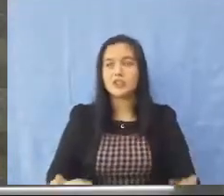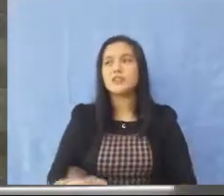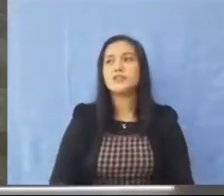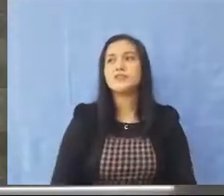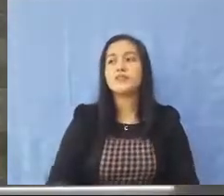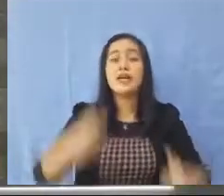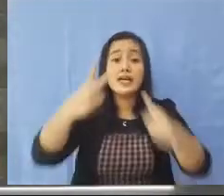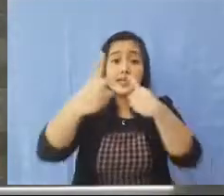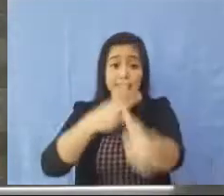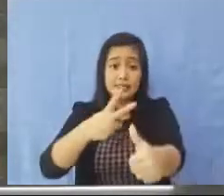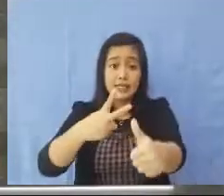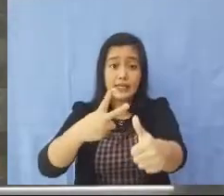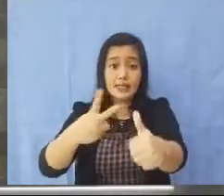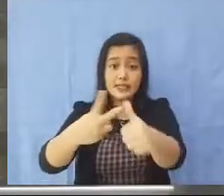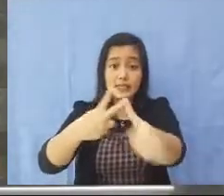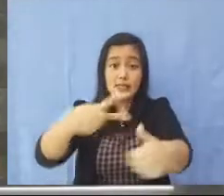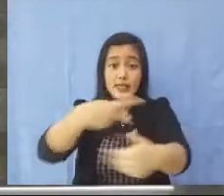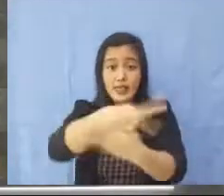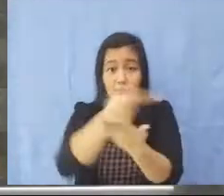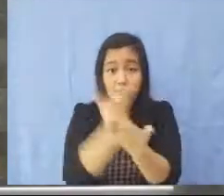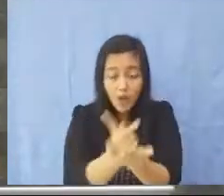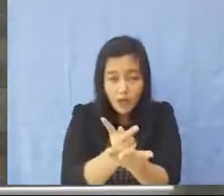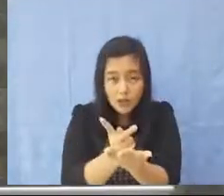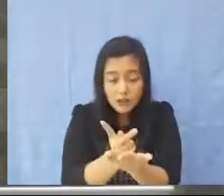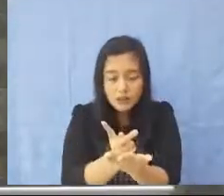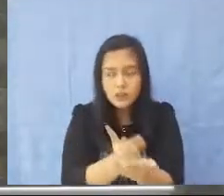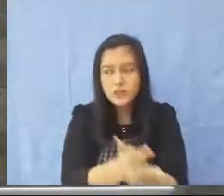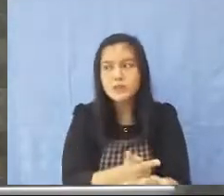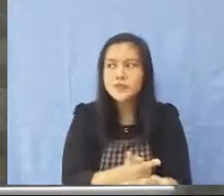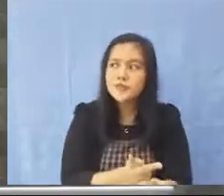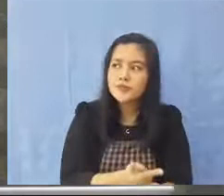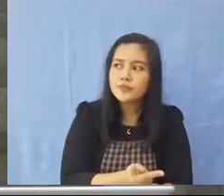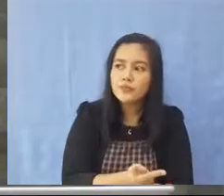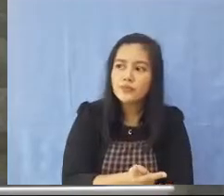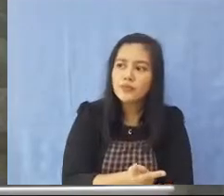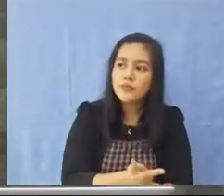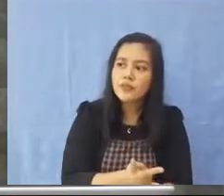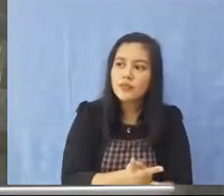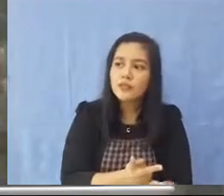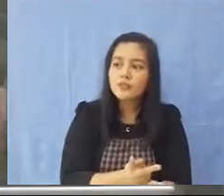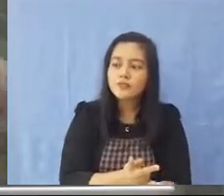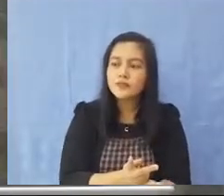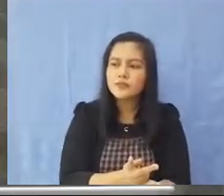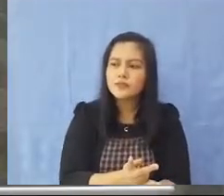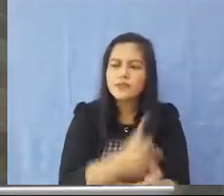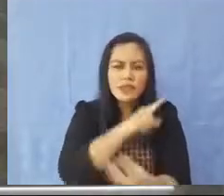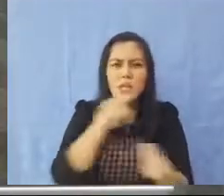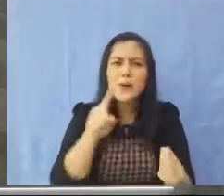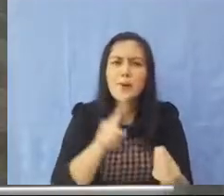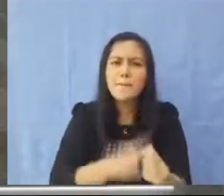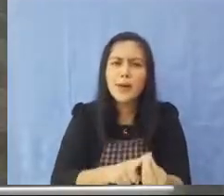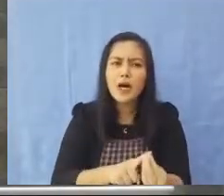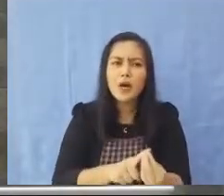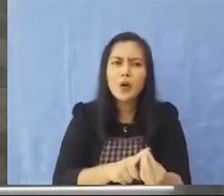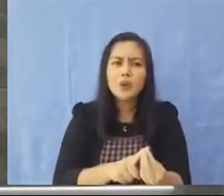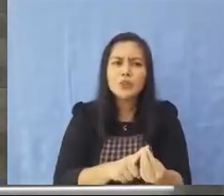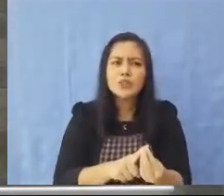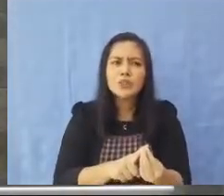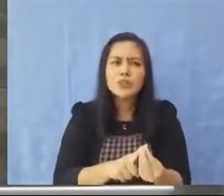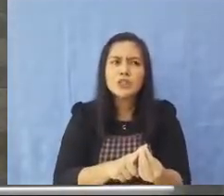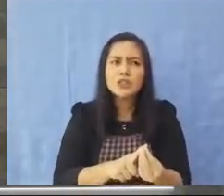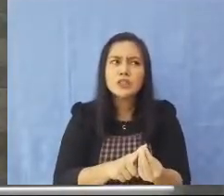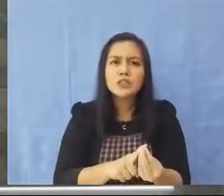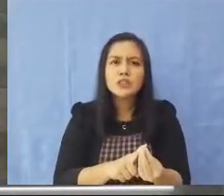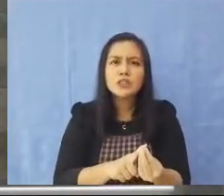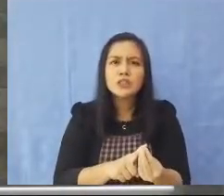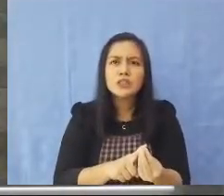The second part ng foundational chapters, mga kapatid, ay yung patungkol na po ito sa corruption of man.